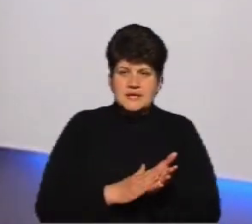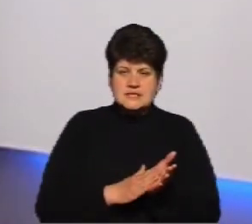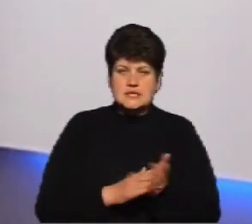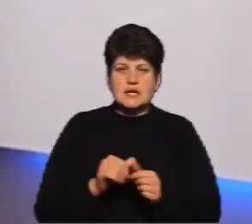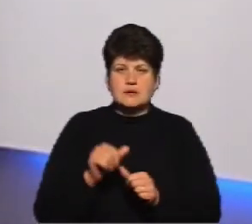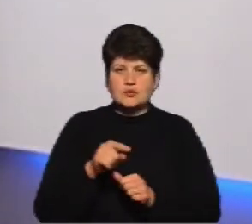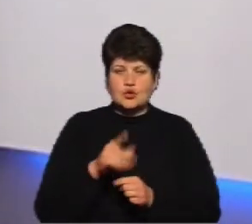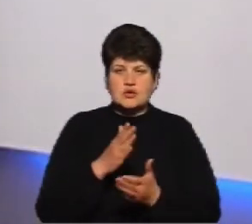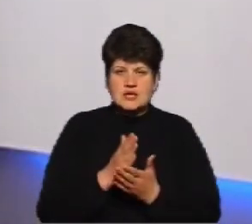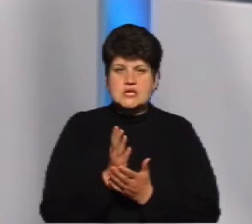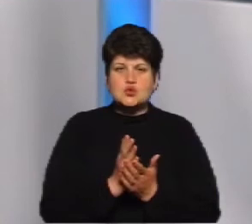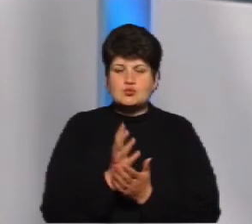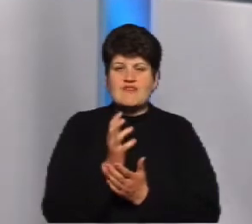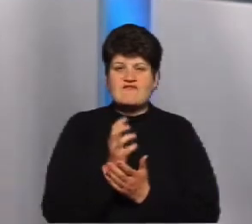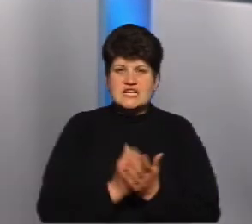служба в резерві.